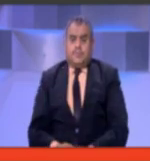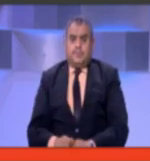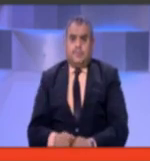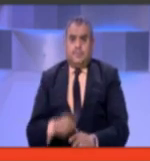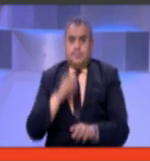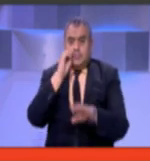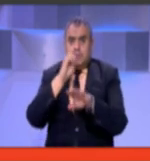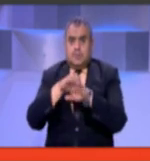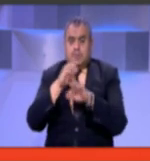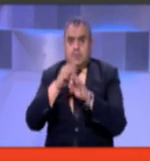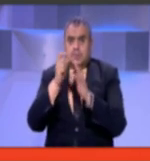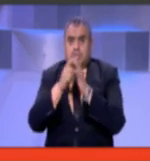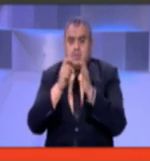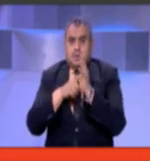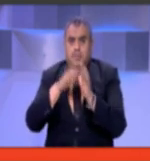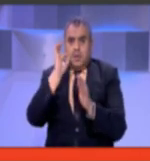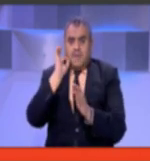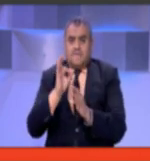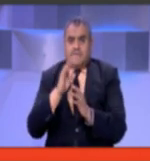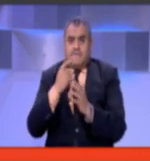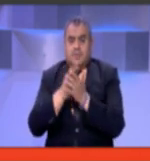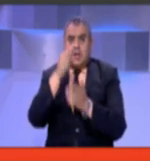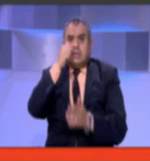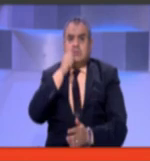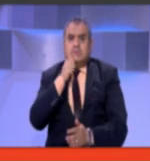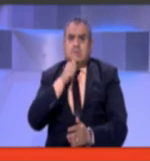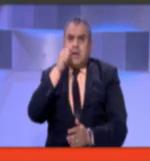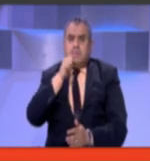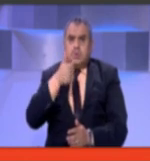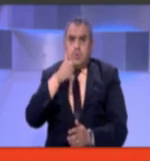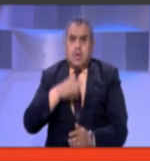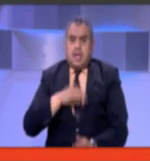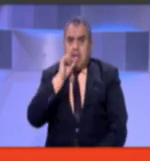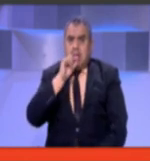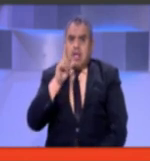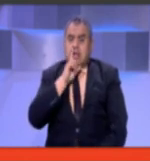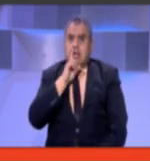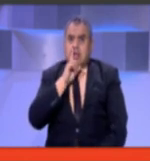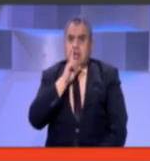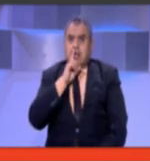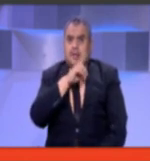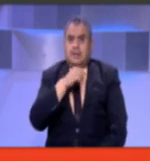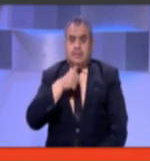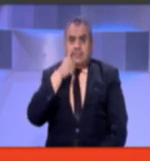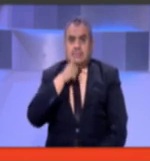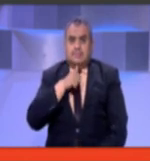فلازم الواحد يكون صبور. ادم كان ايه